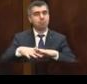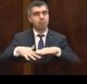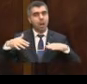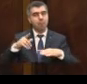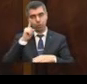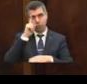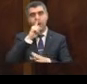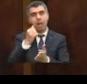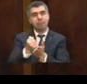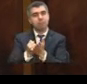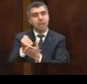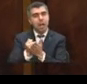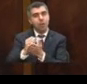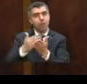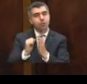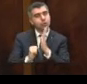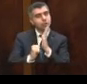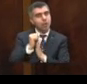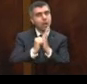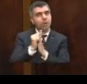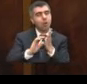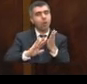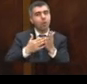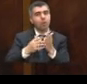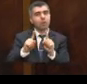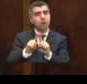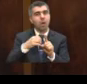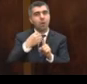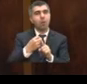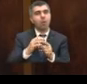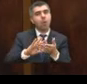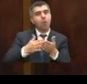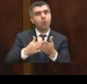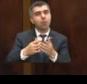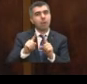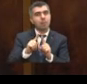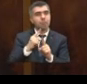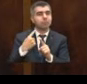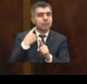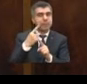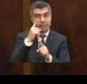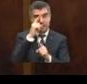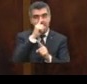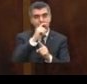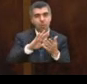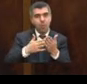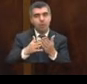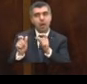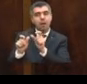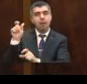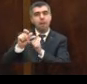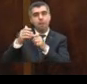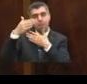الامتحان وسنتفوق فيه بإذن الله، ولن يخرج من رحم هذه الأزمة إلا منحا تضع المغاربة أمام